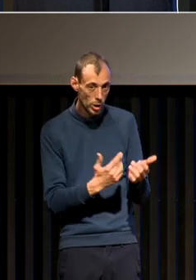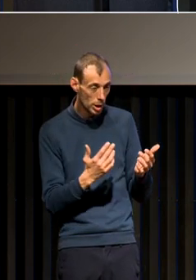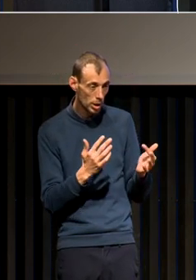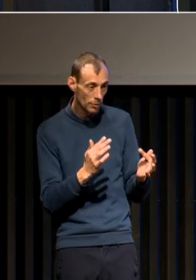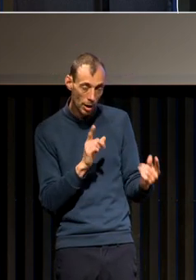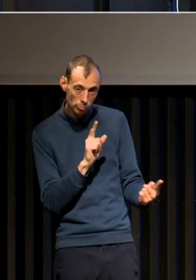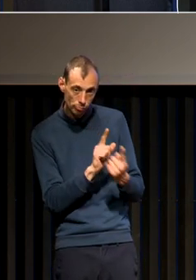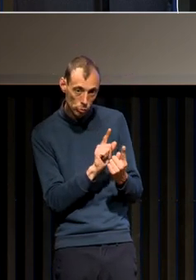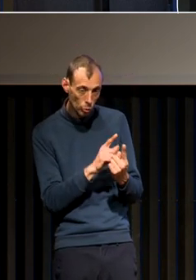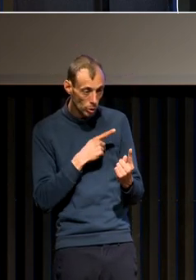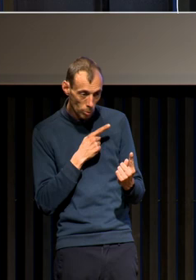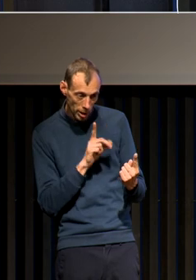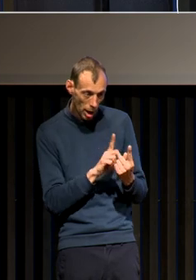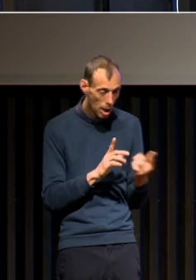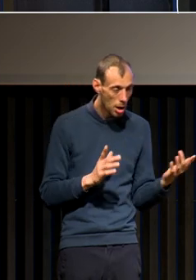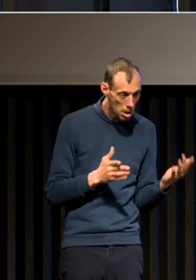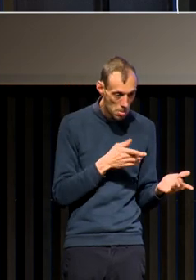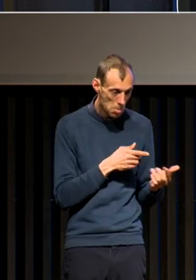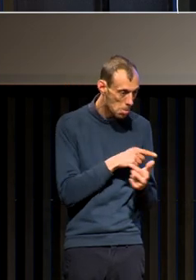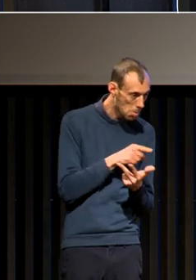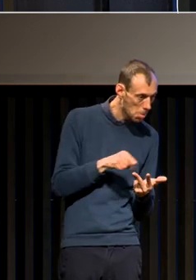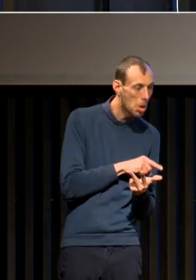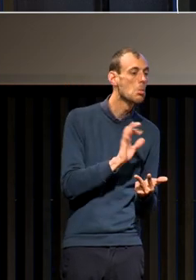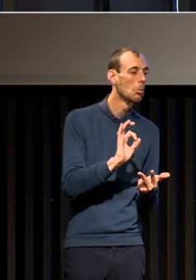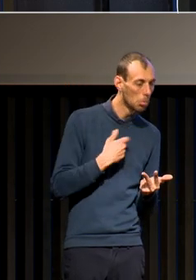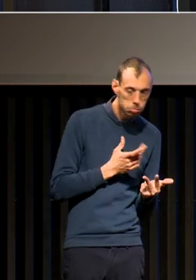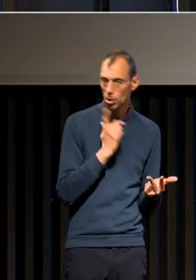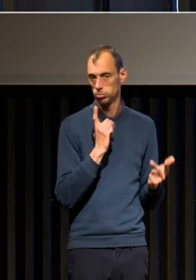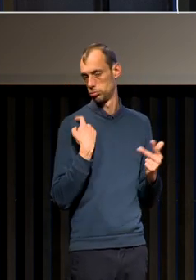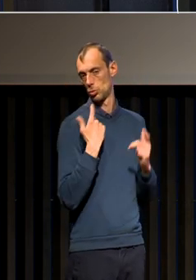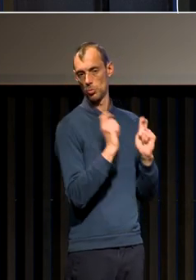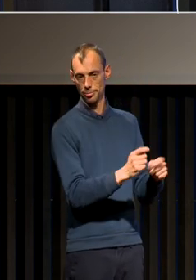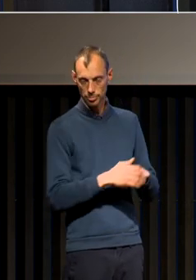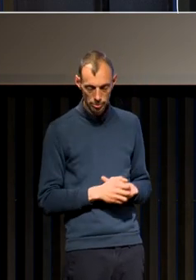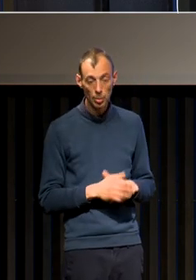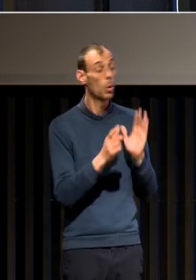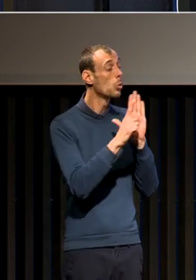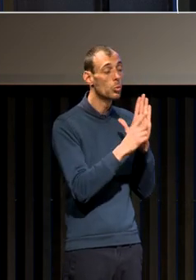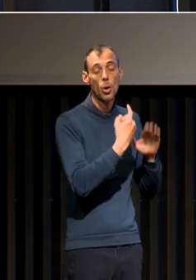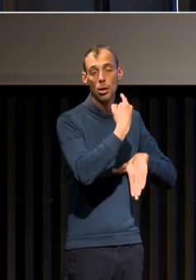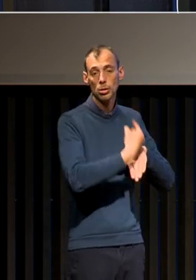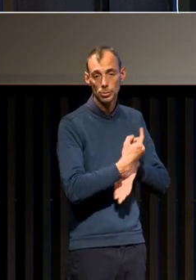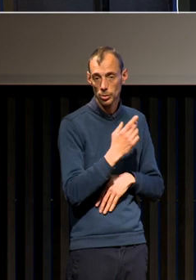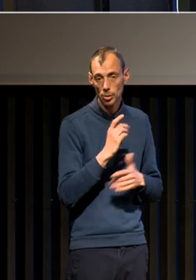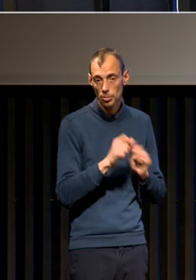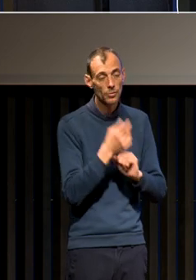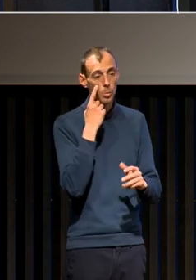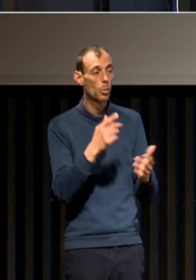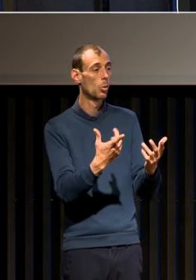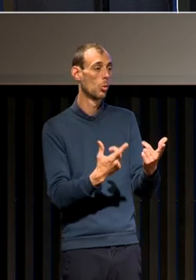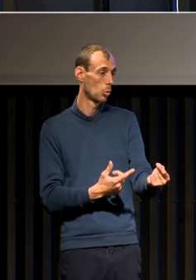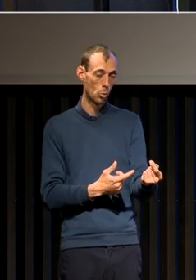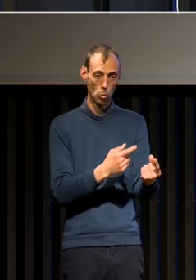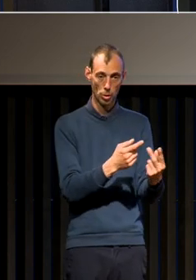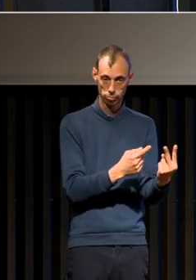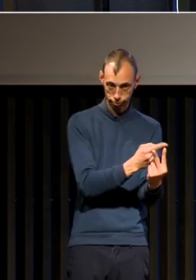de la consultation médicale. Ils ont donc, conformément à la loi, un bilan médical pour chaque membre du couple, pour la femme